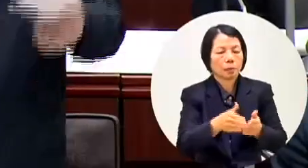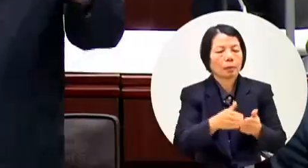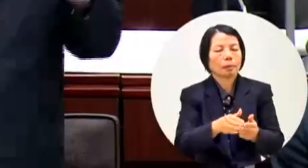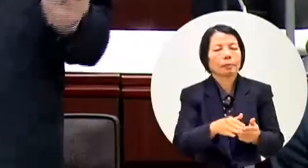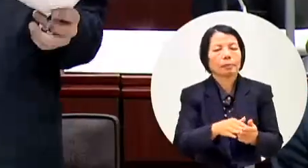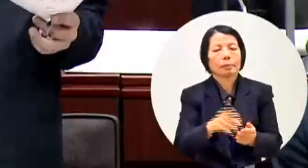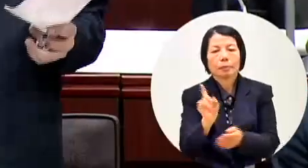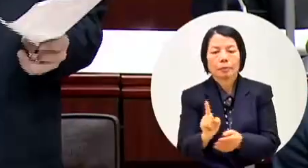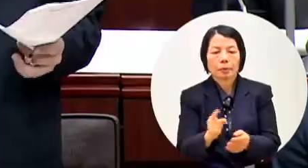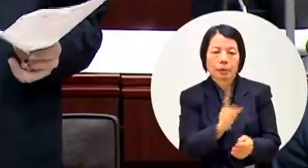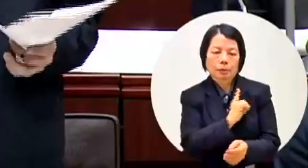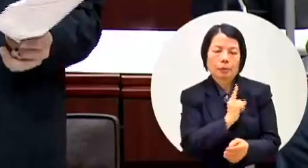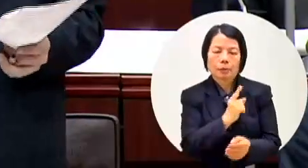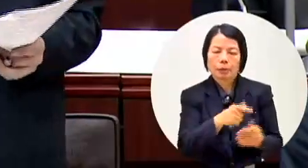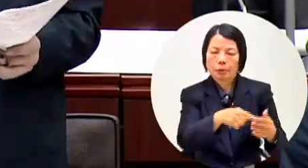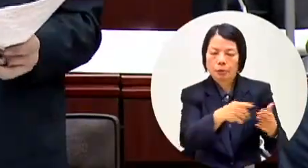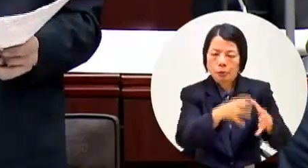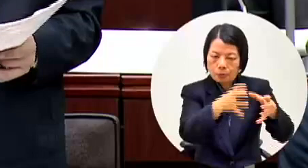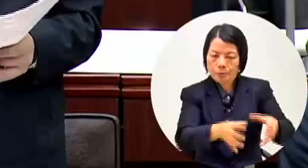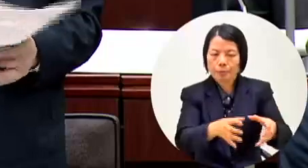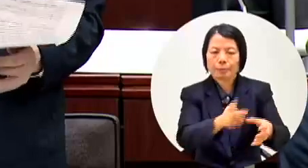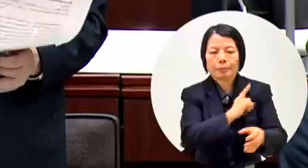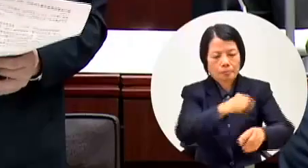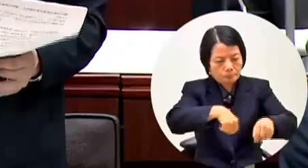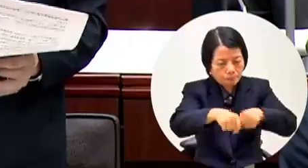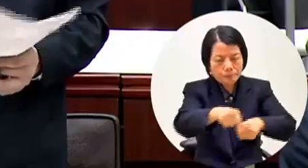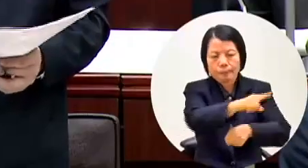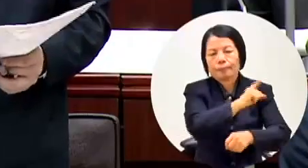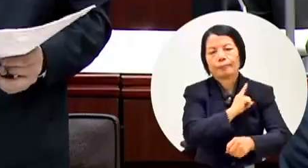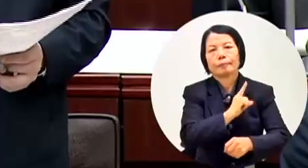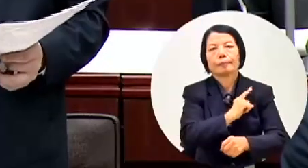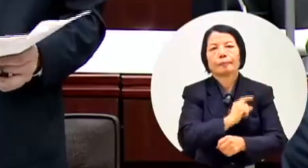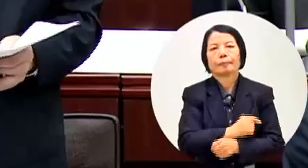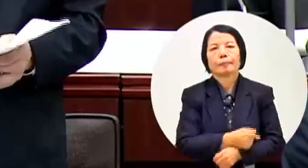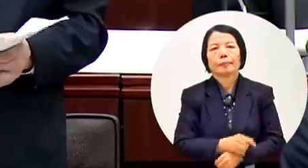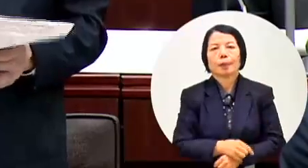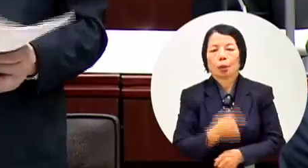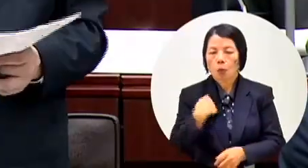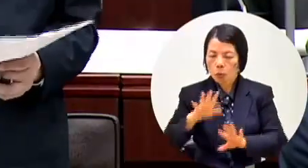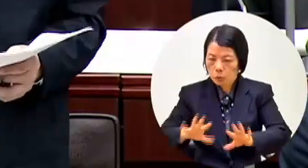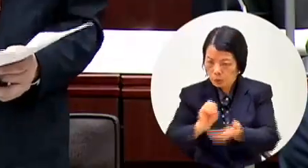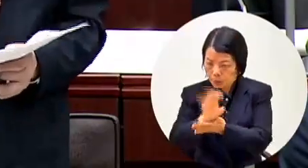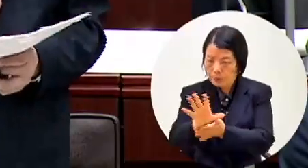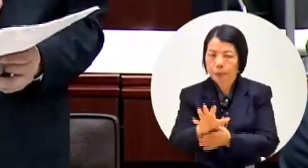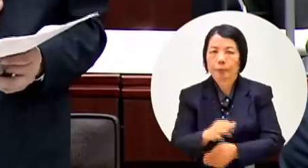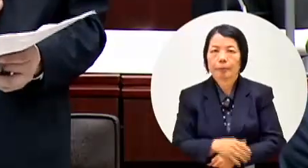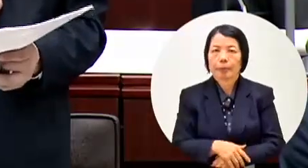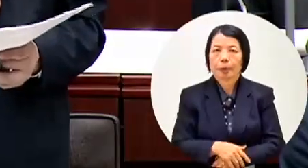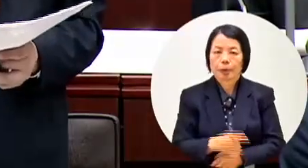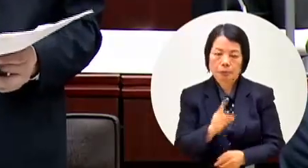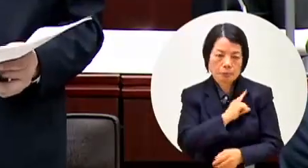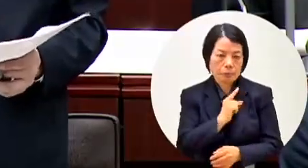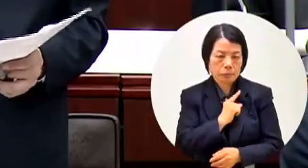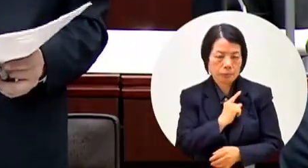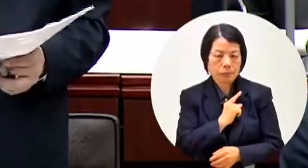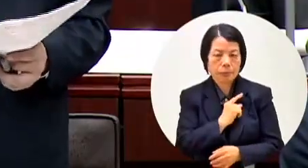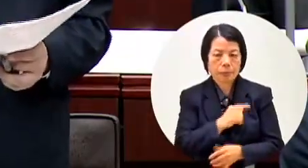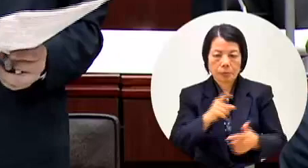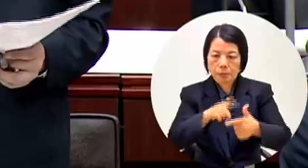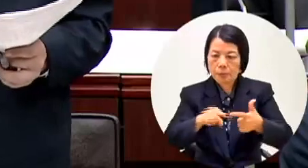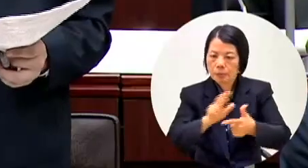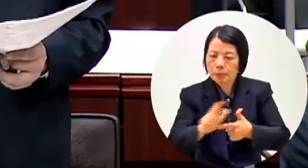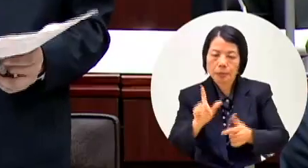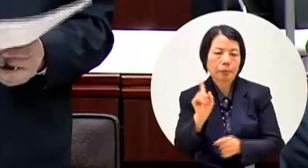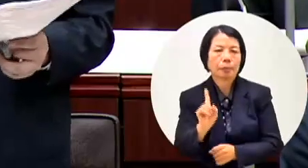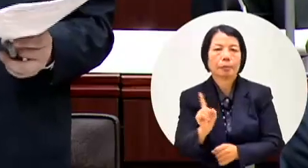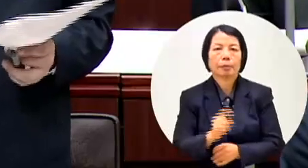剩下他自己会去冲。这一点我要跟各位议员朋友们、女士先生来报告。我们知道自己的角色扮演。那这次的